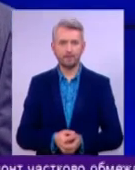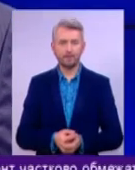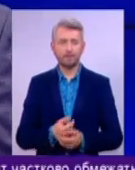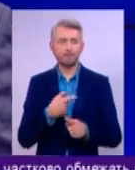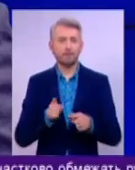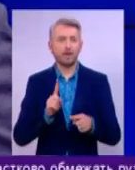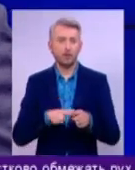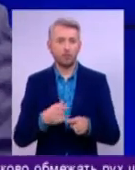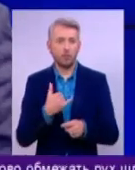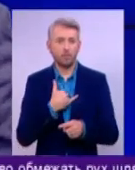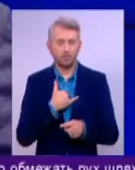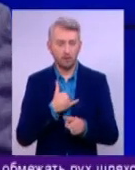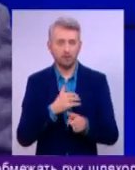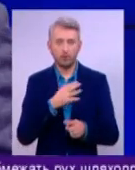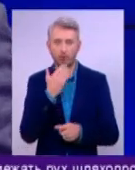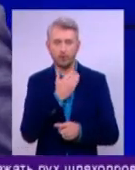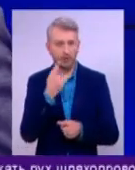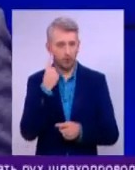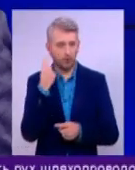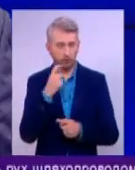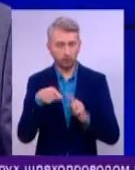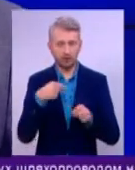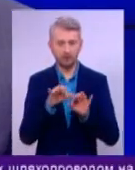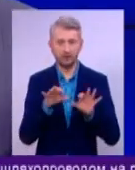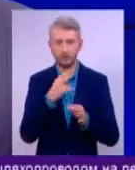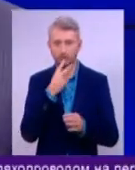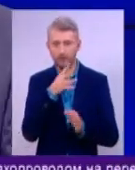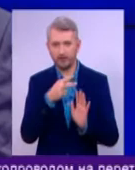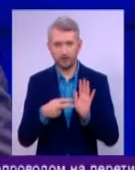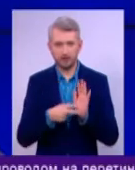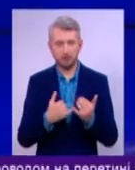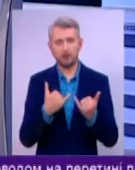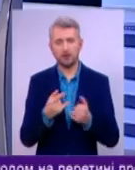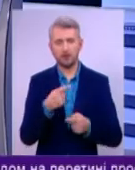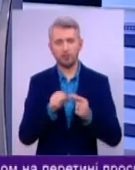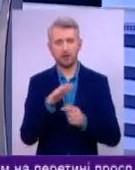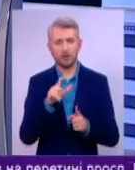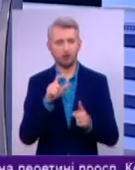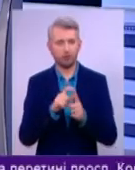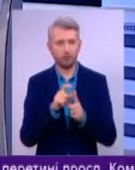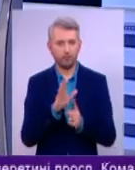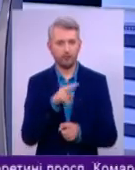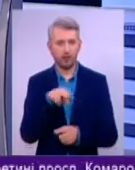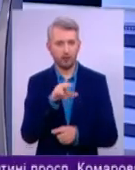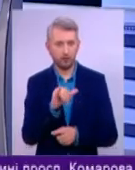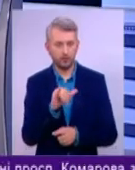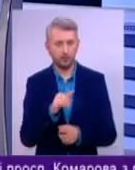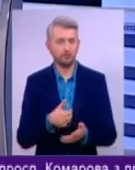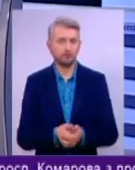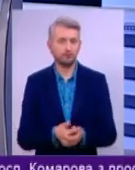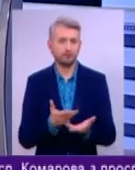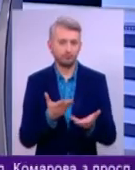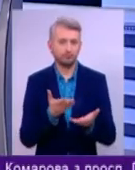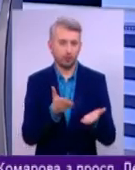Що ж, на цю годину в мене це було останнє повідомлення. Наступний випуск дивіться о 19. Я зараз повертаю слово своєму колезі Владиславу Красницькому. Владе, ну,